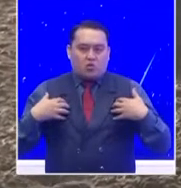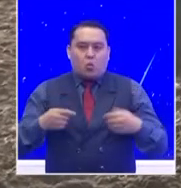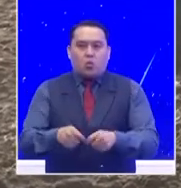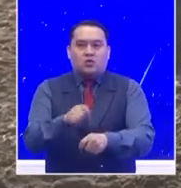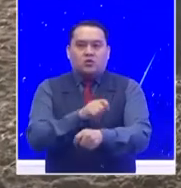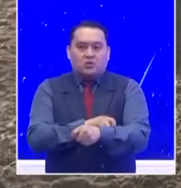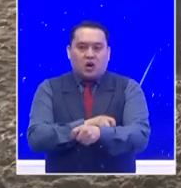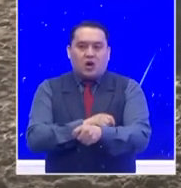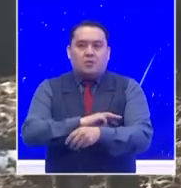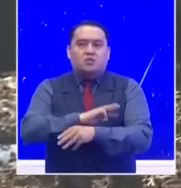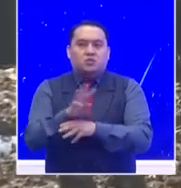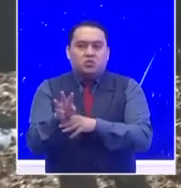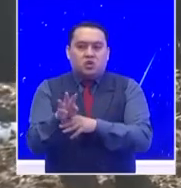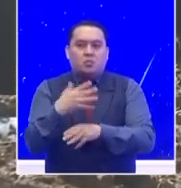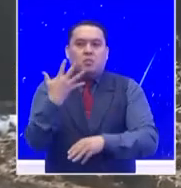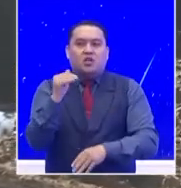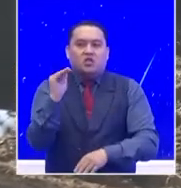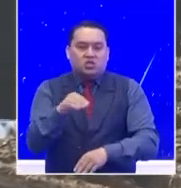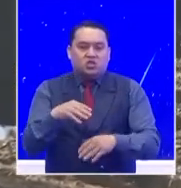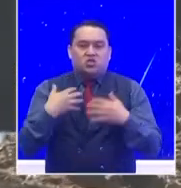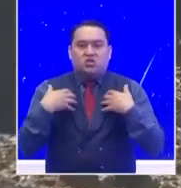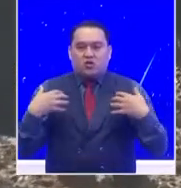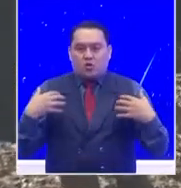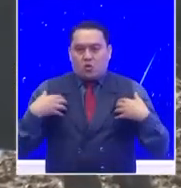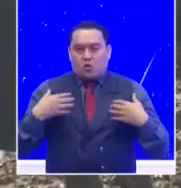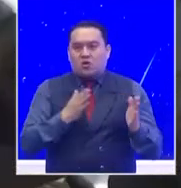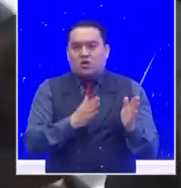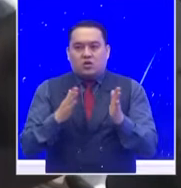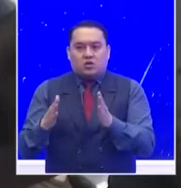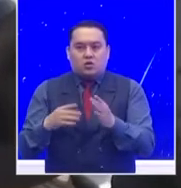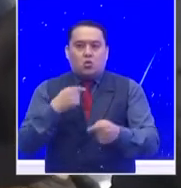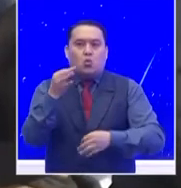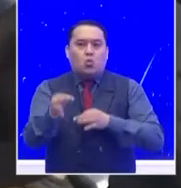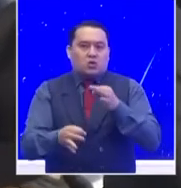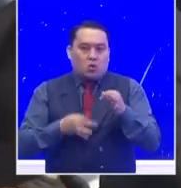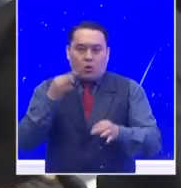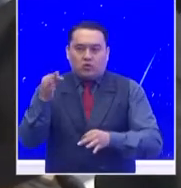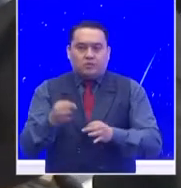для единовременного содержания более 5000 голов КРС функционирует круглый